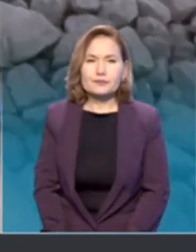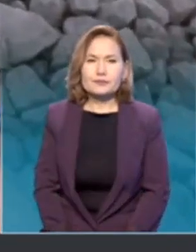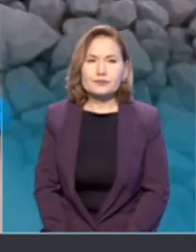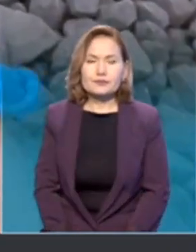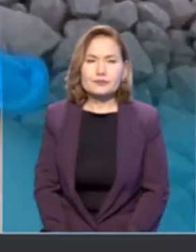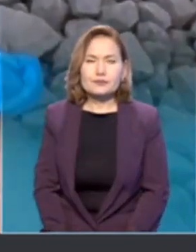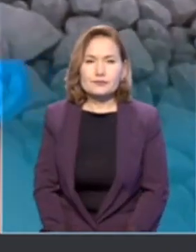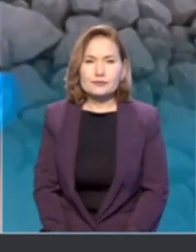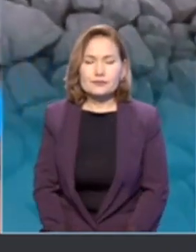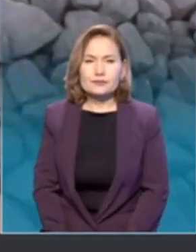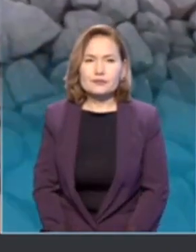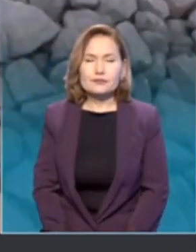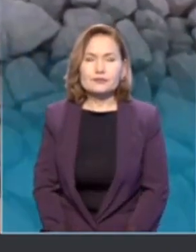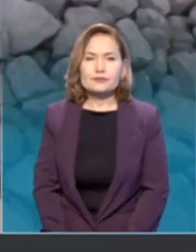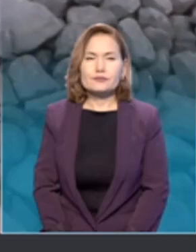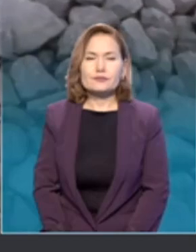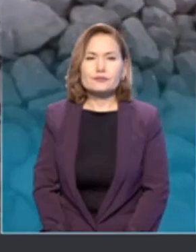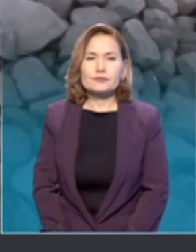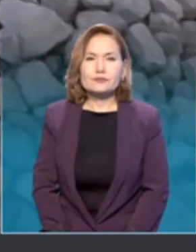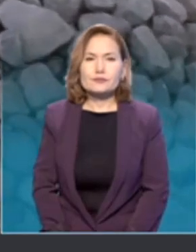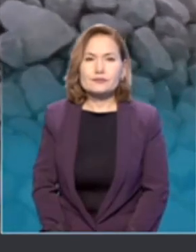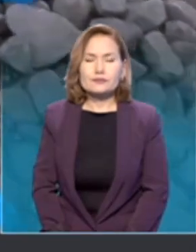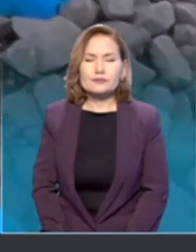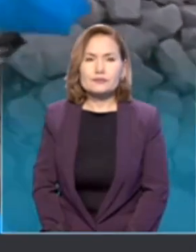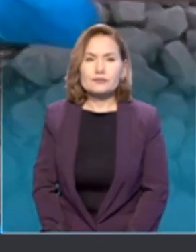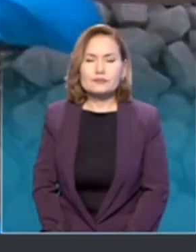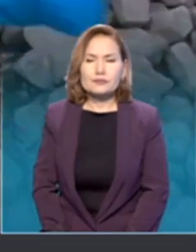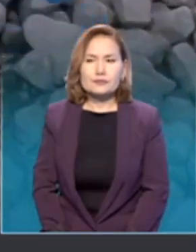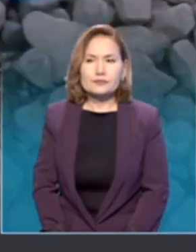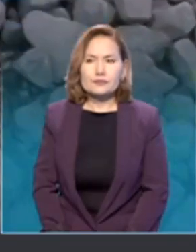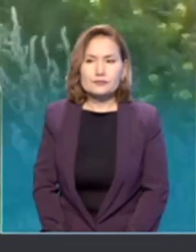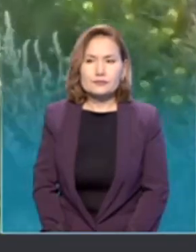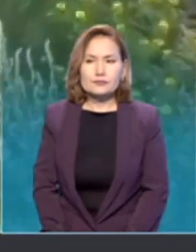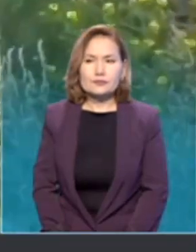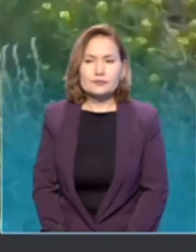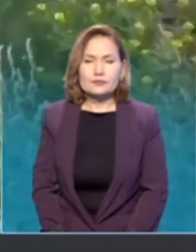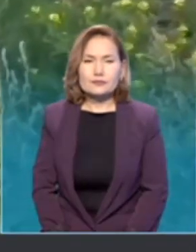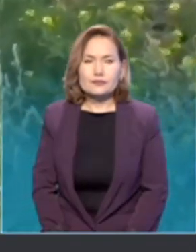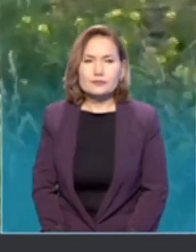данном свертке находится кристаллообразное вещество белого цвета.